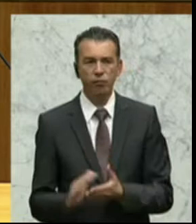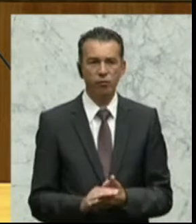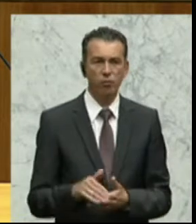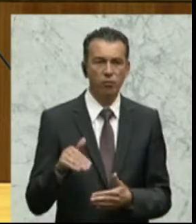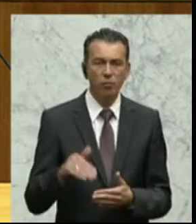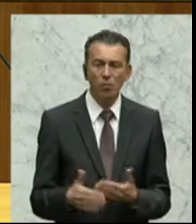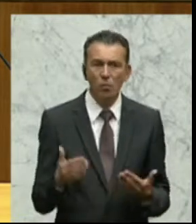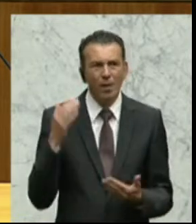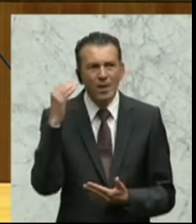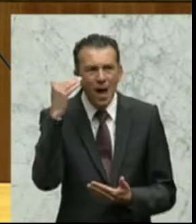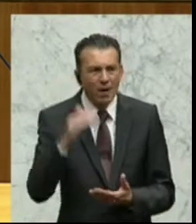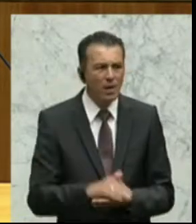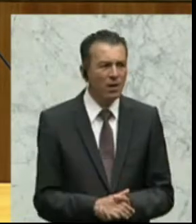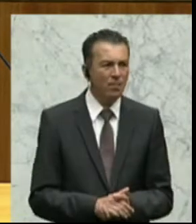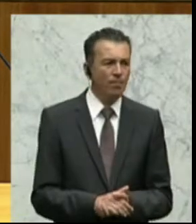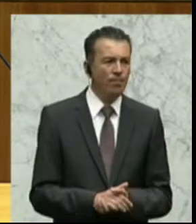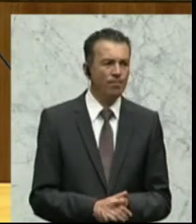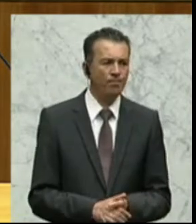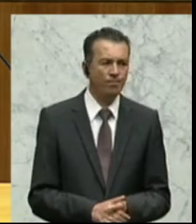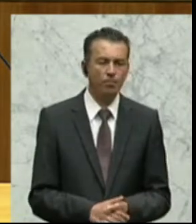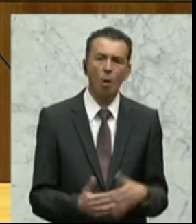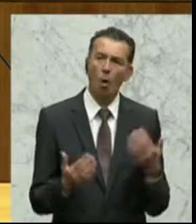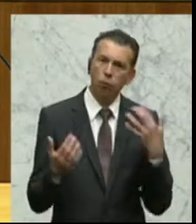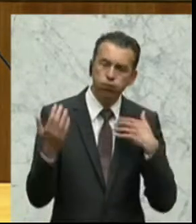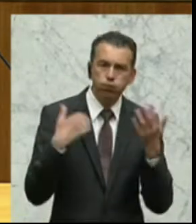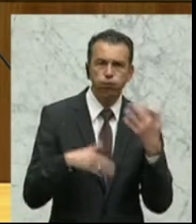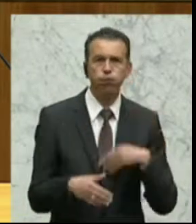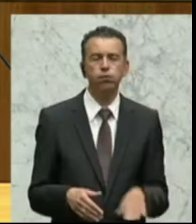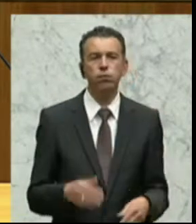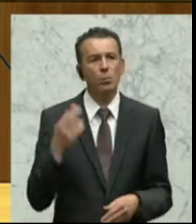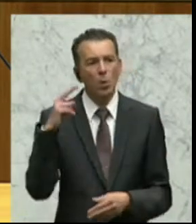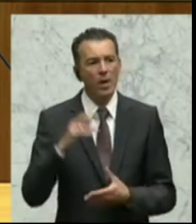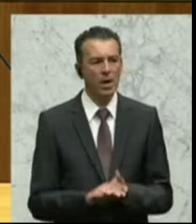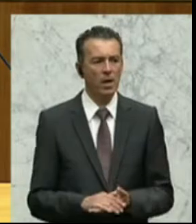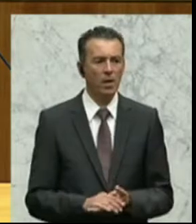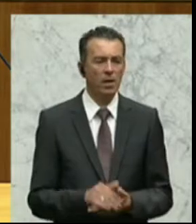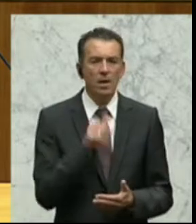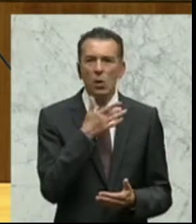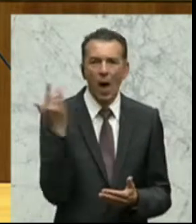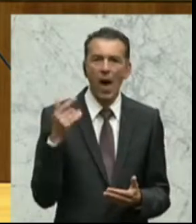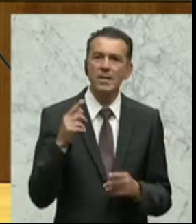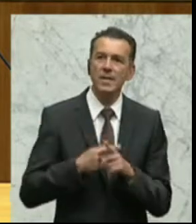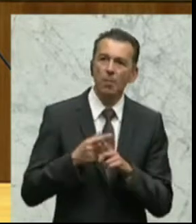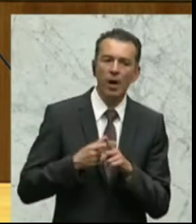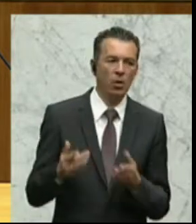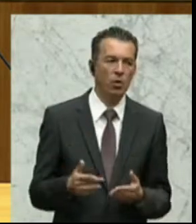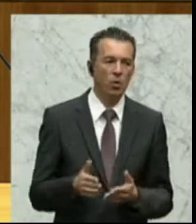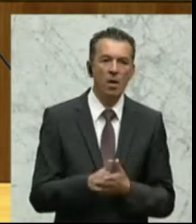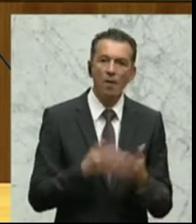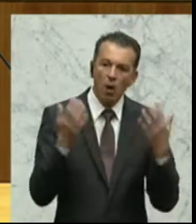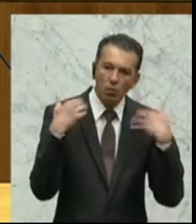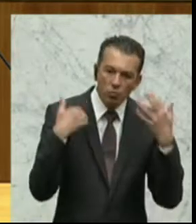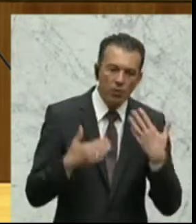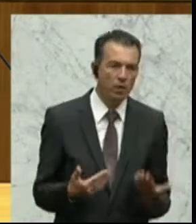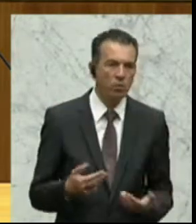zergehen lassen. Und da kommt man ins Schwitzen. Alleine wenn man sich das überlegt, wird mir nicht nur heiß wegen der Temperaturen und da fange ich zum Schwitzen an. Das ist